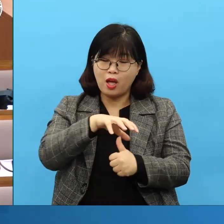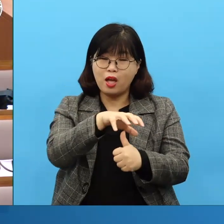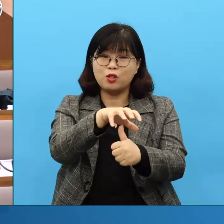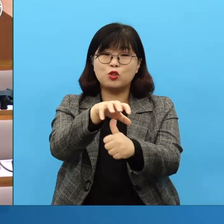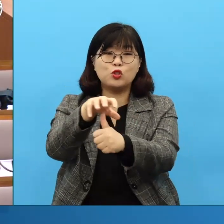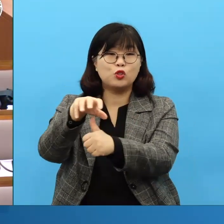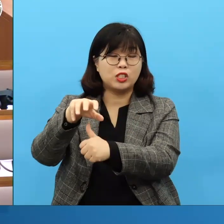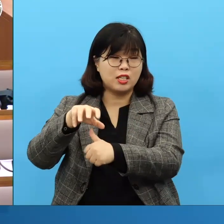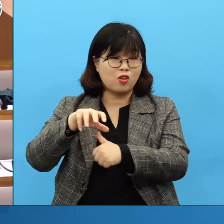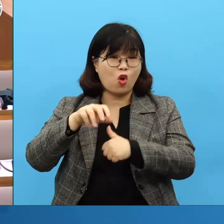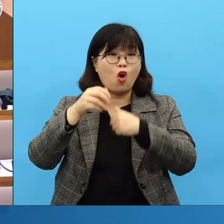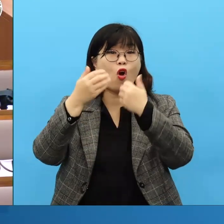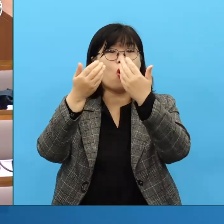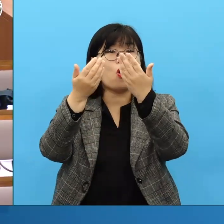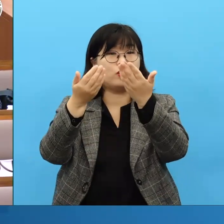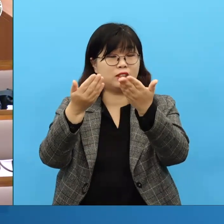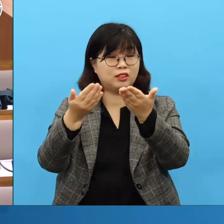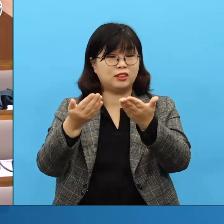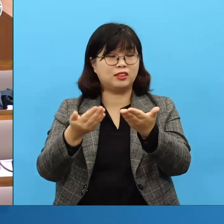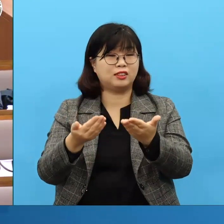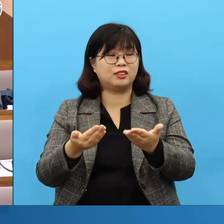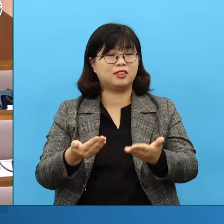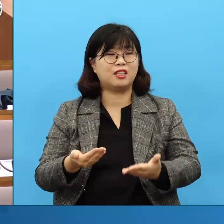보호해 주실 것을